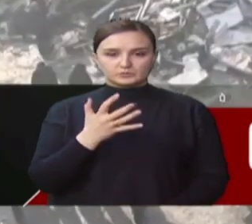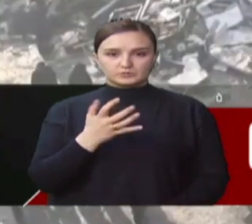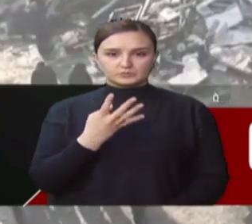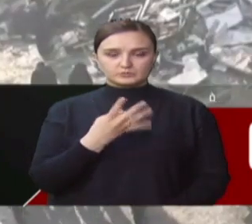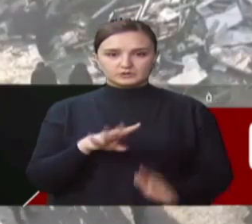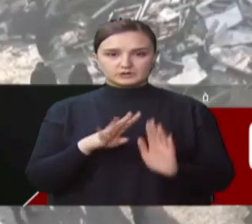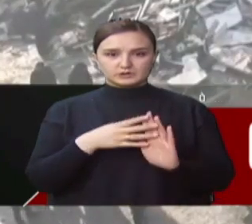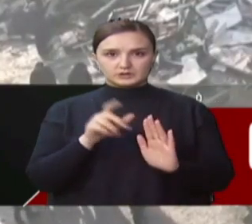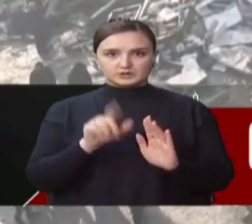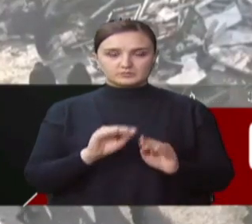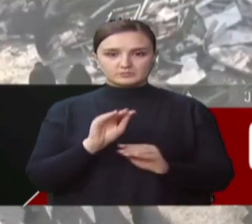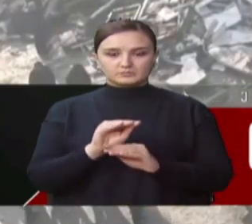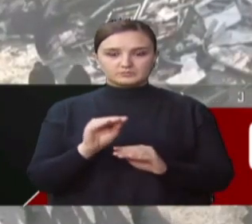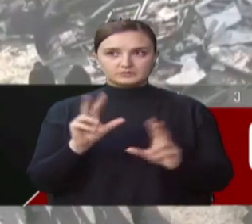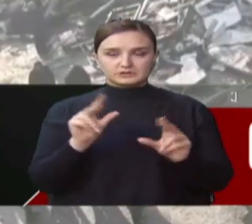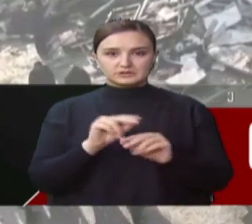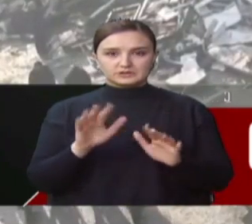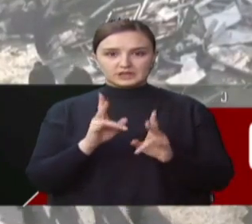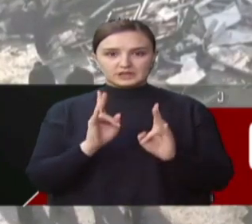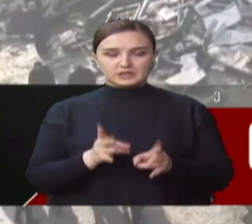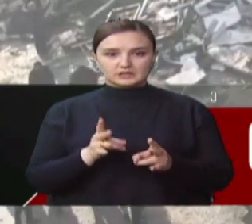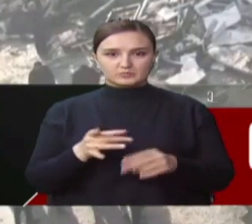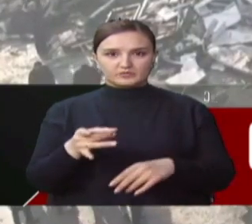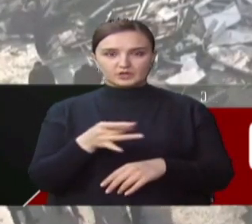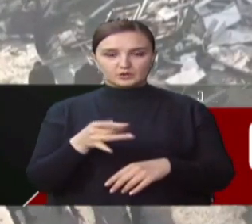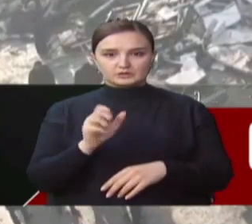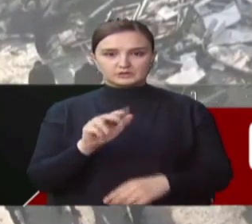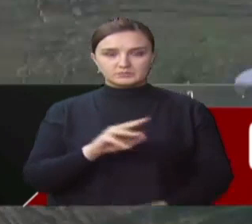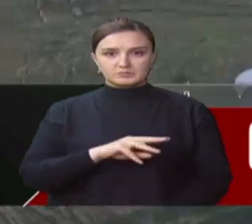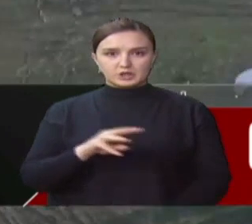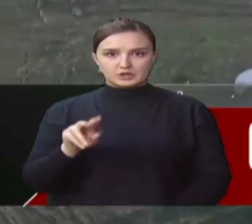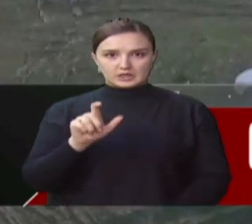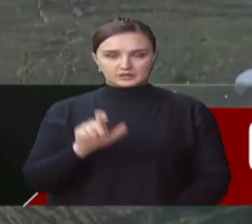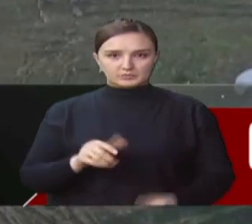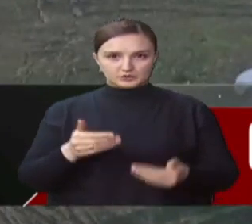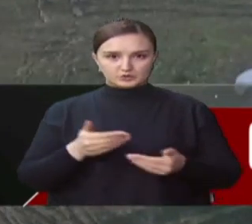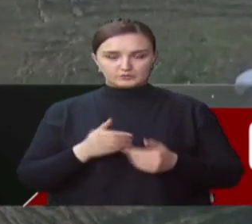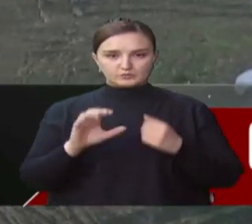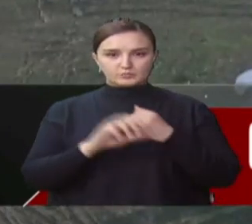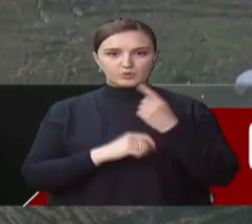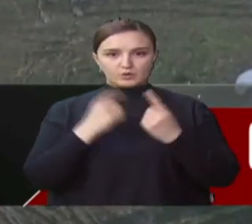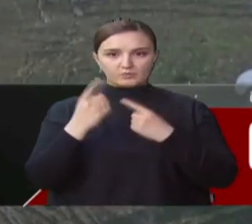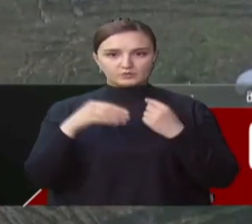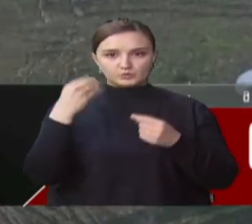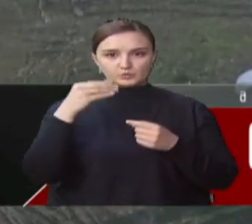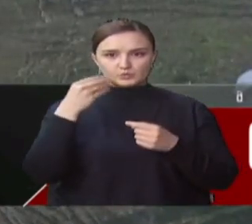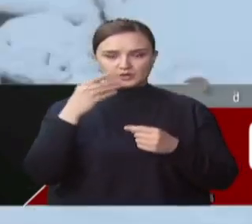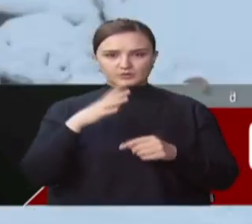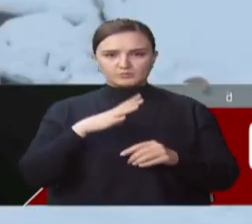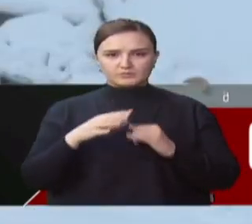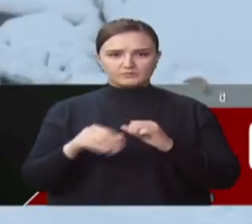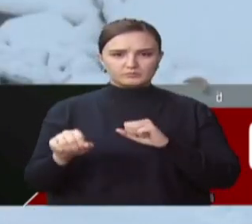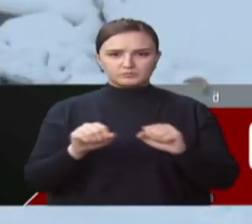3559-მდე გაიზარდა. სტიქიისგან დაზარალებულ რეგიონებში კი 13 მილიონამდე ადამიანი ცხოვრობს. ბოლო მონაცემებით თურქეთში მასშტაბური